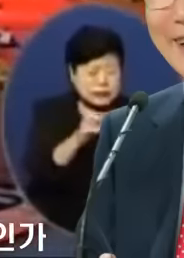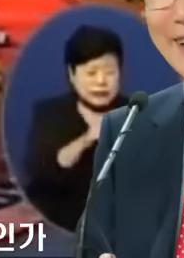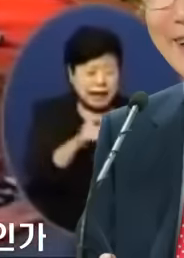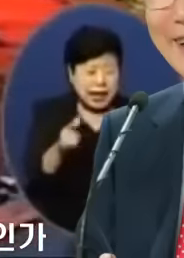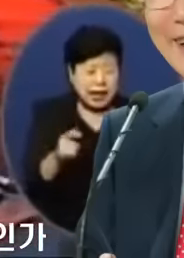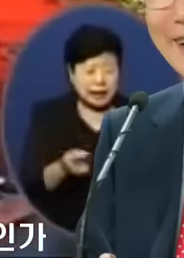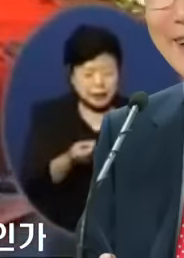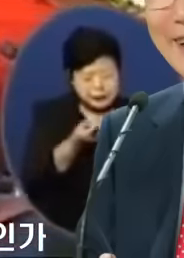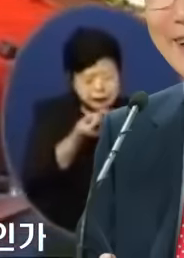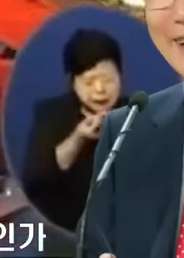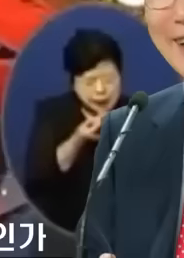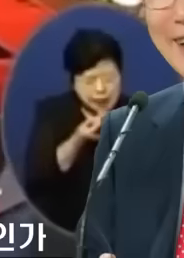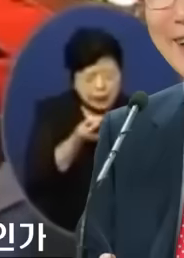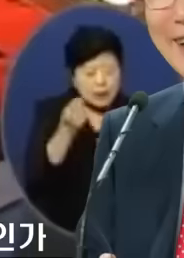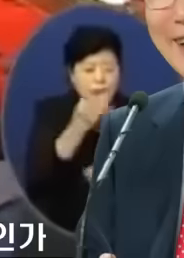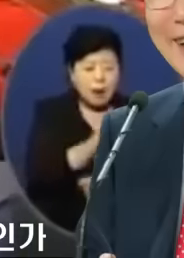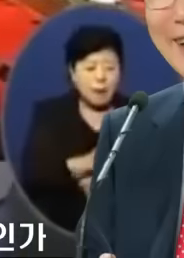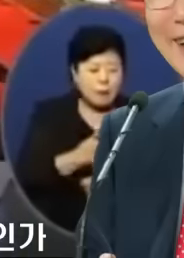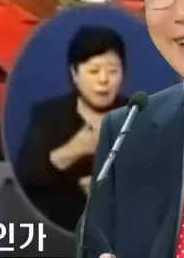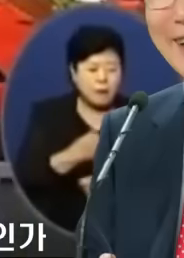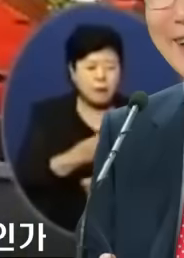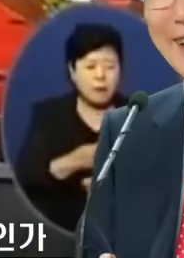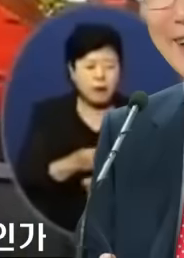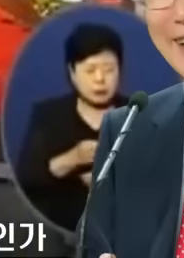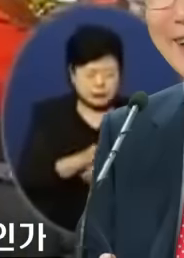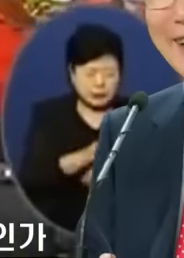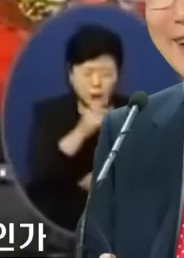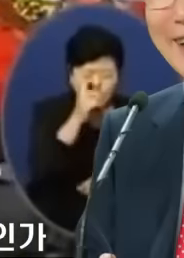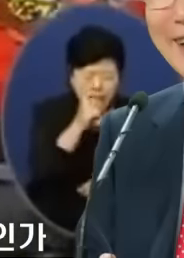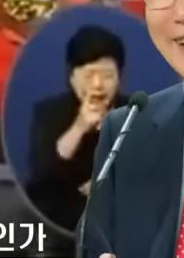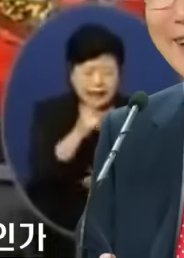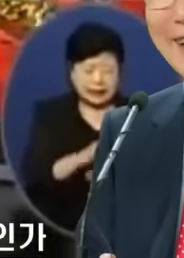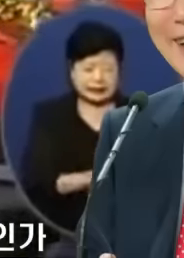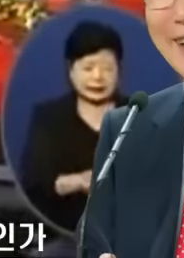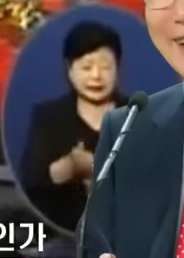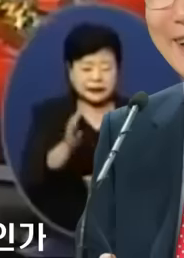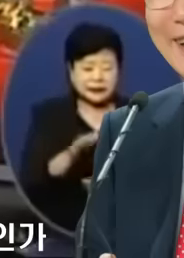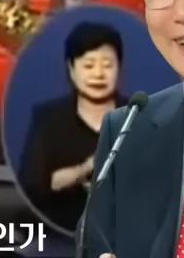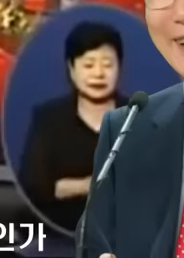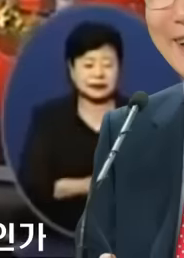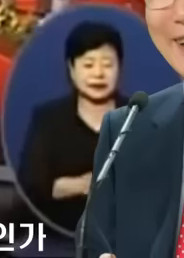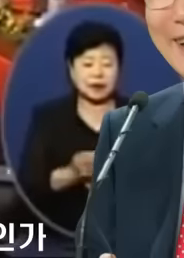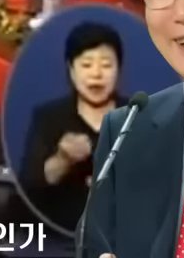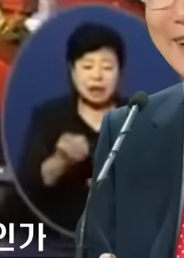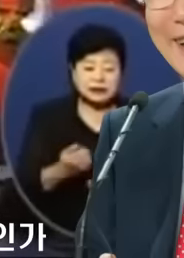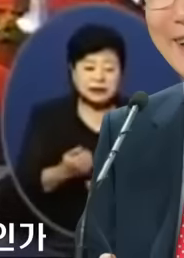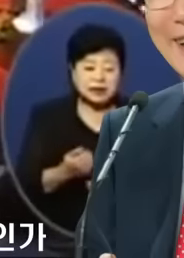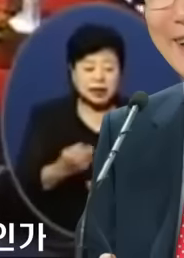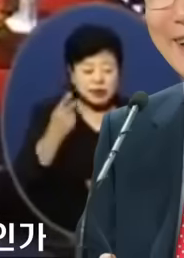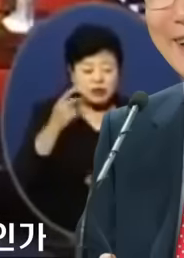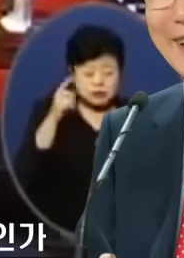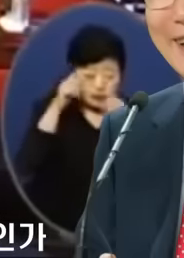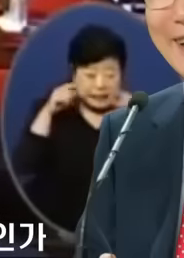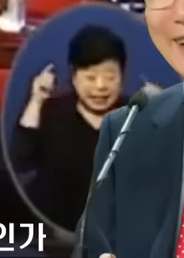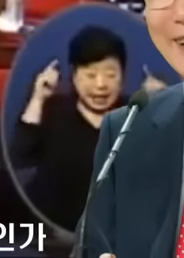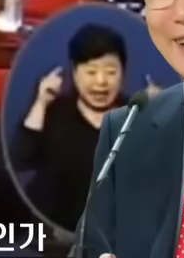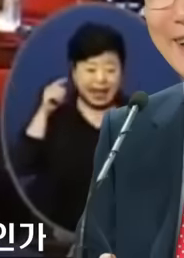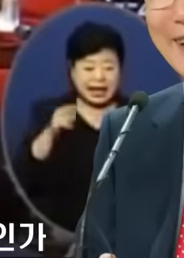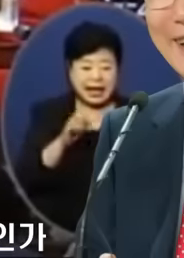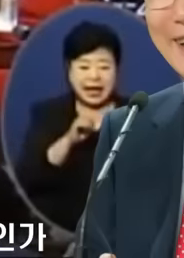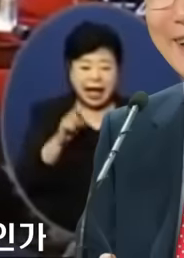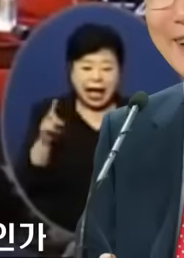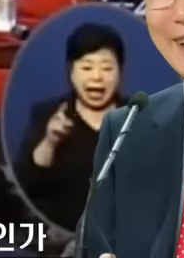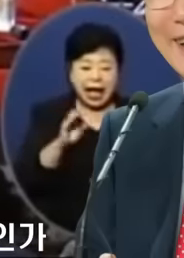않을 만큼 작고 몸통은 겨우 세포 하나로 이루어져 있습니다. 그런데 몇 해 전 미국 버클리 대학교